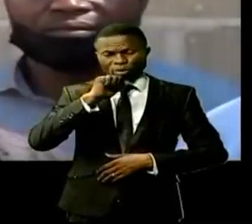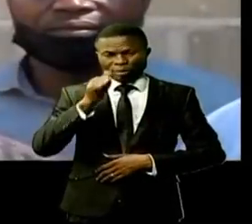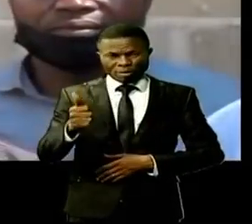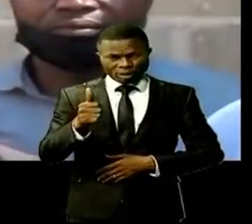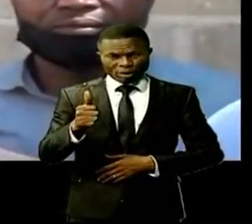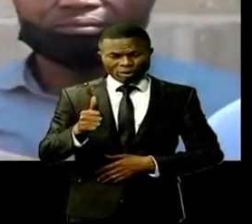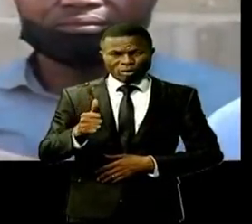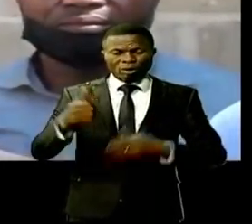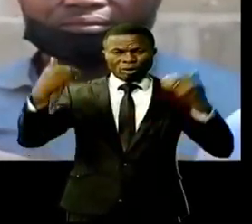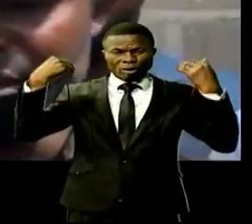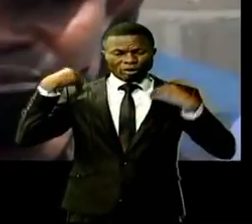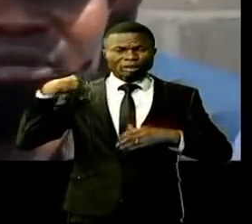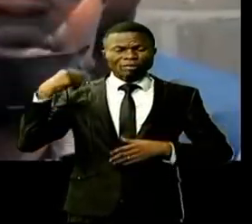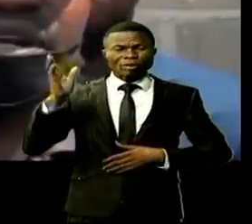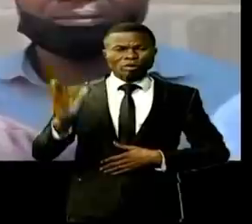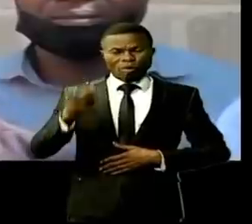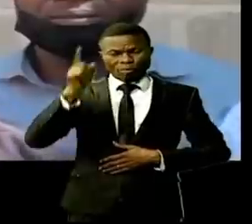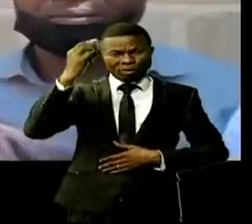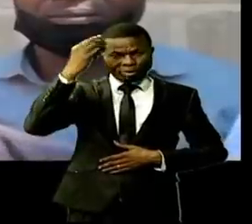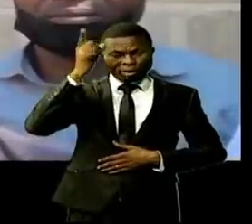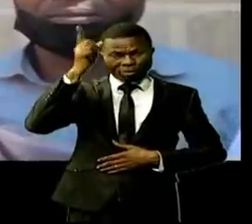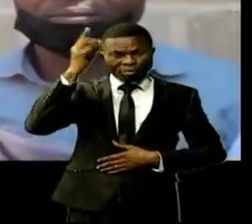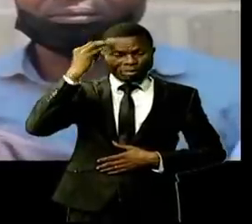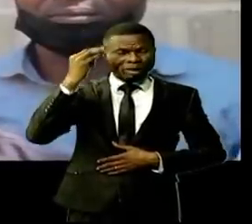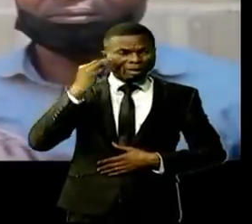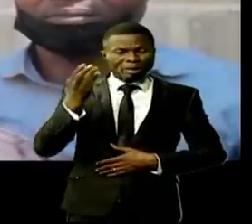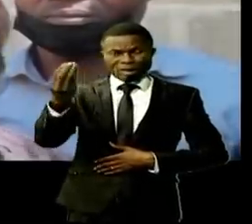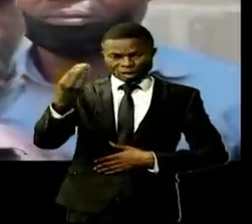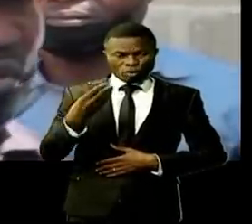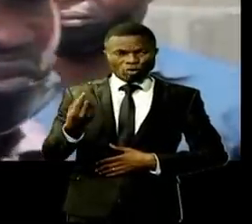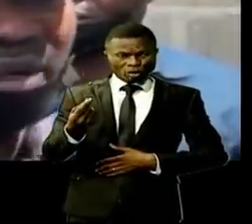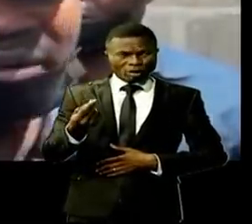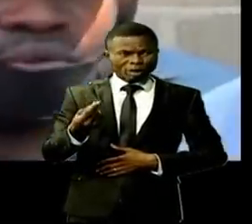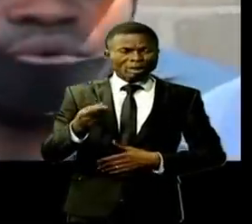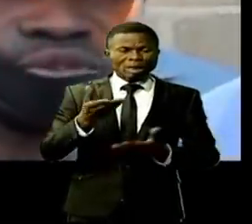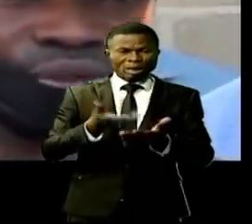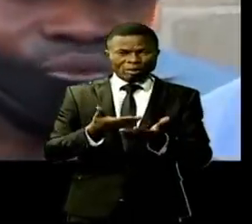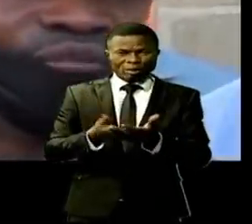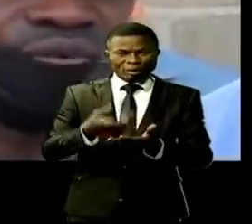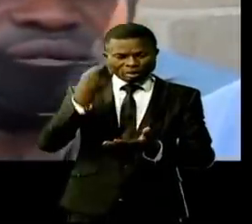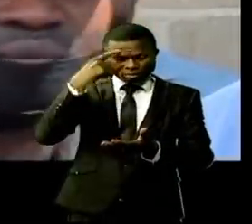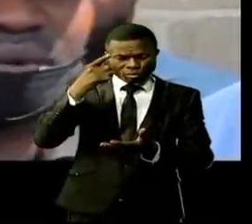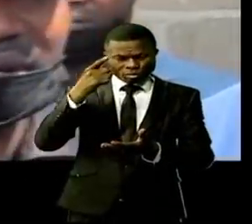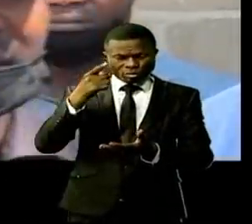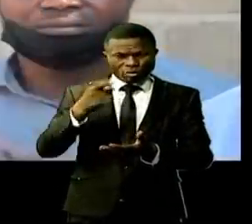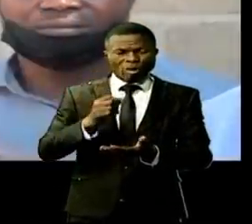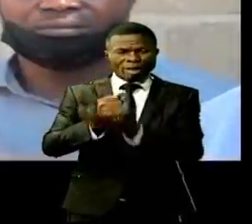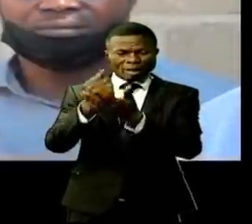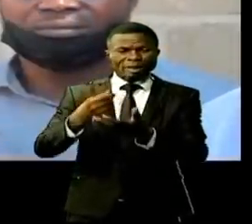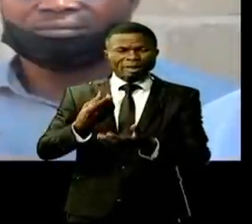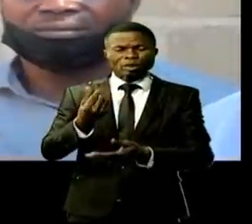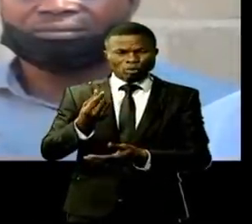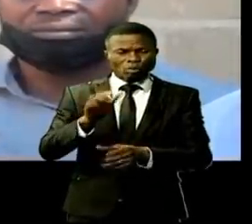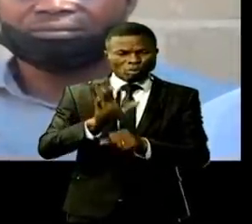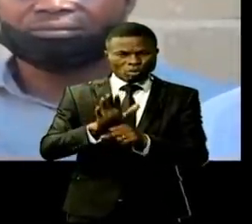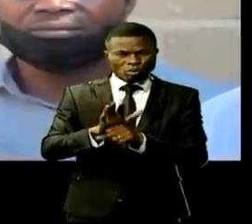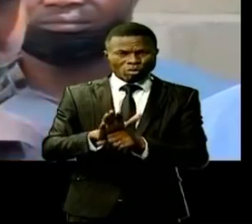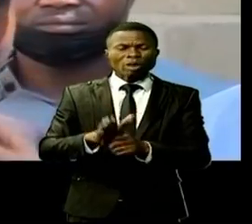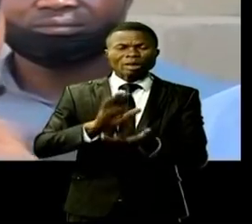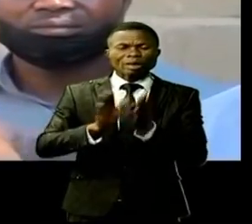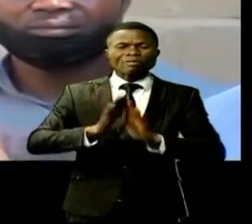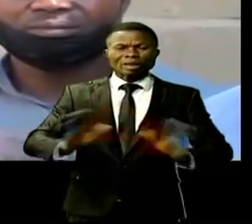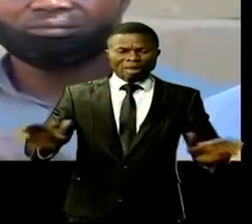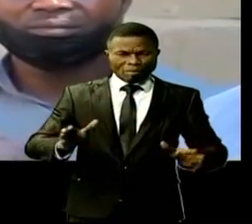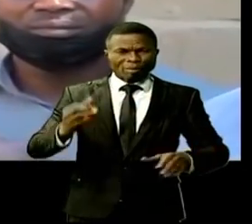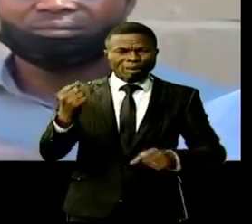le chef du gouvernement qui nous a donné des frais d'investissement, mais pour une première fois, qu'on continue à nous envoyer des moyens pour qu'on soit capable